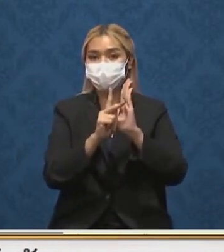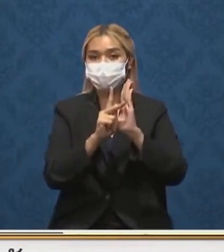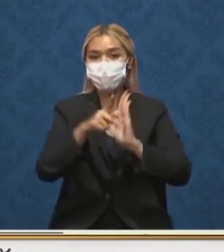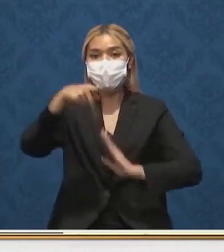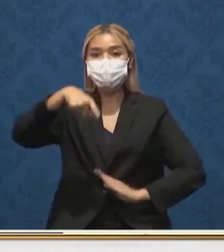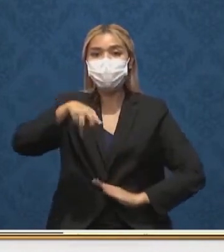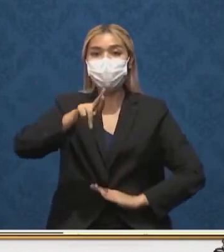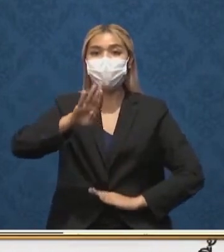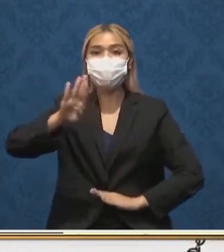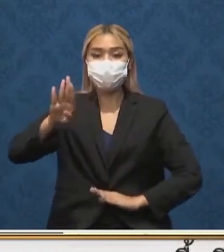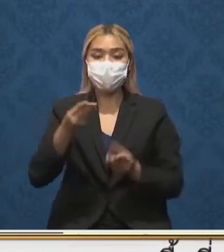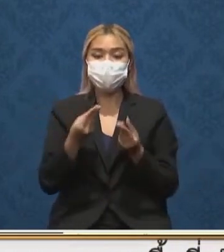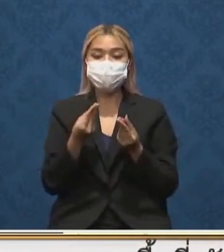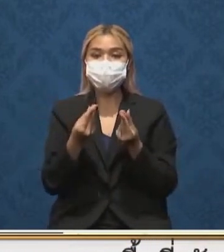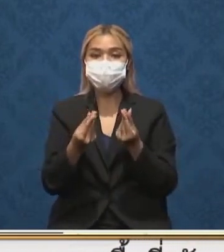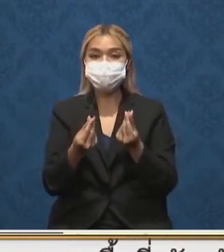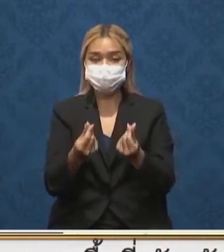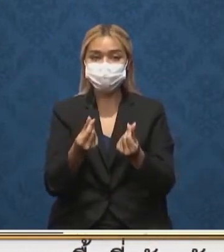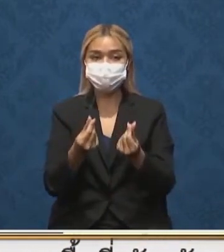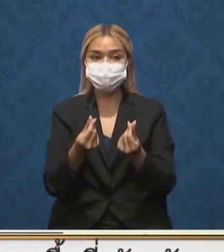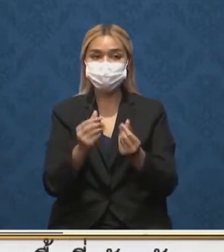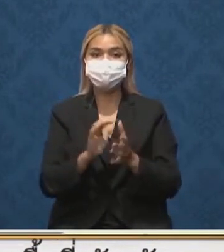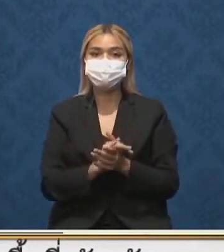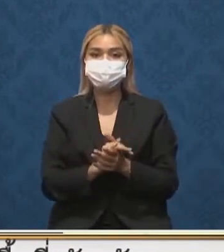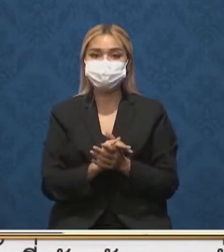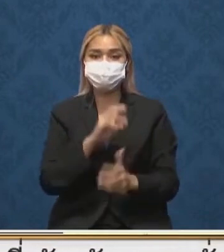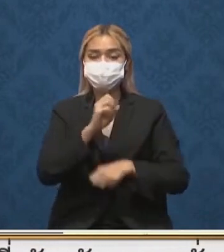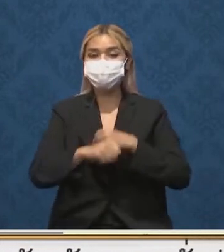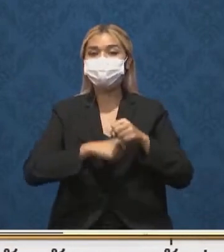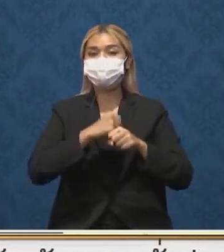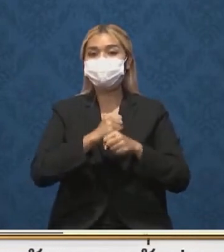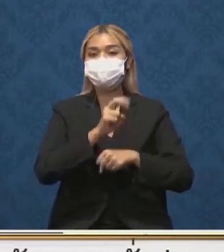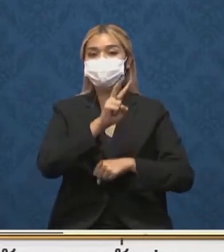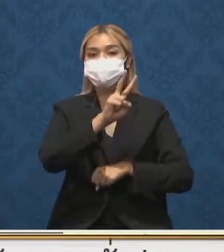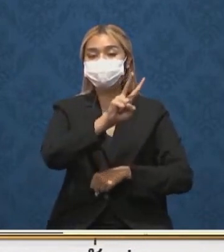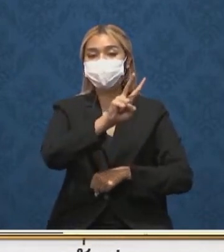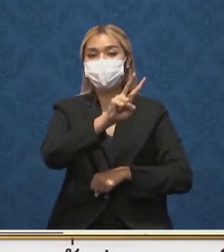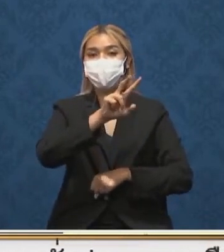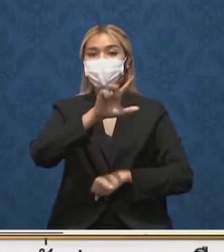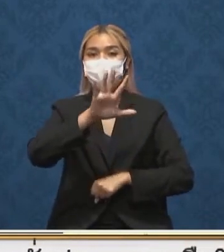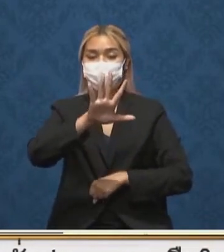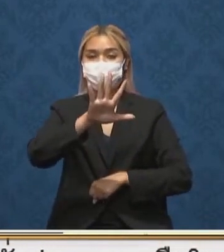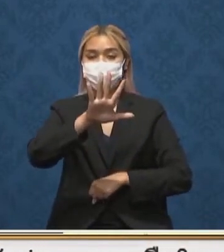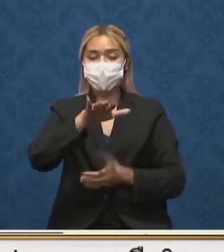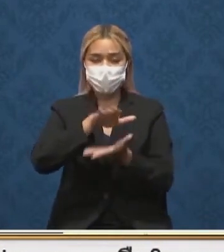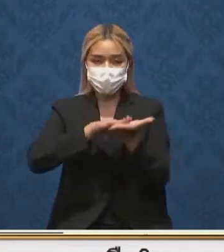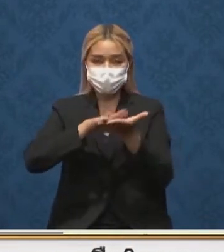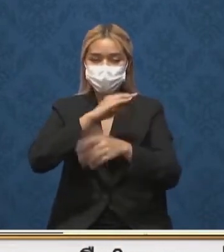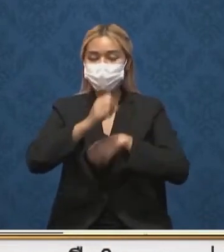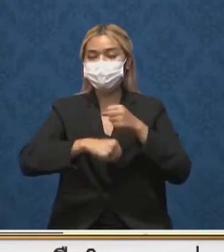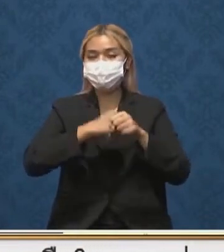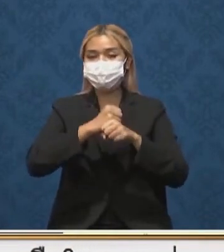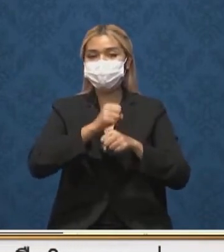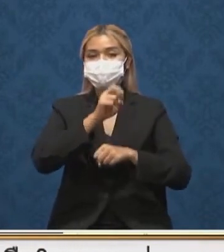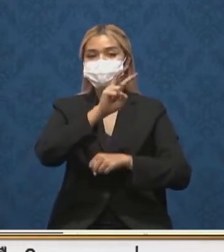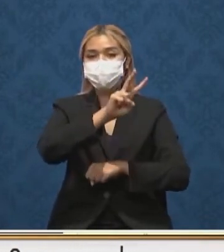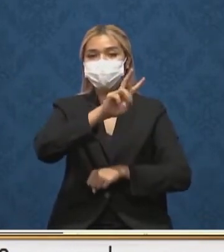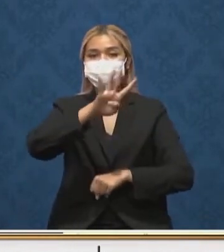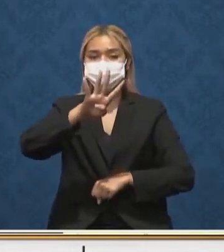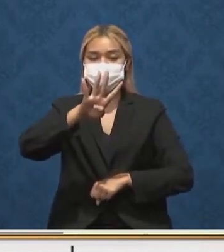2000เอ่อ 500เ่อ 497นะ